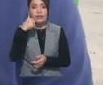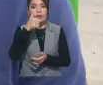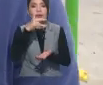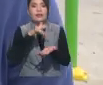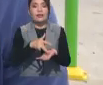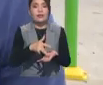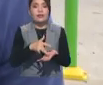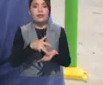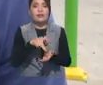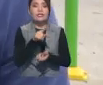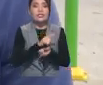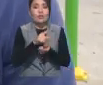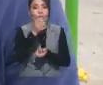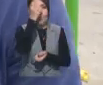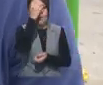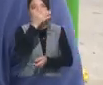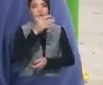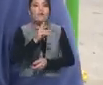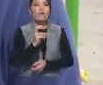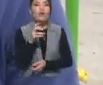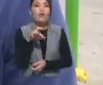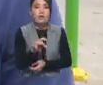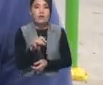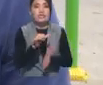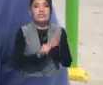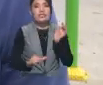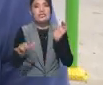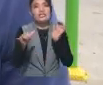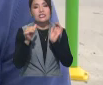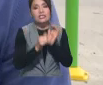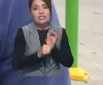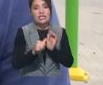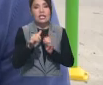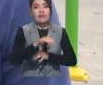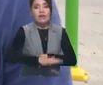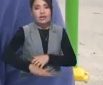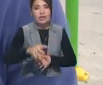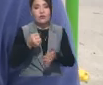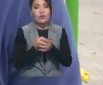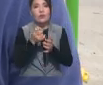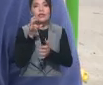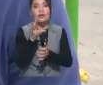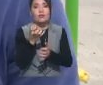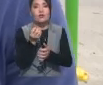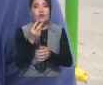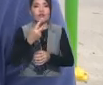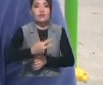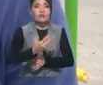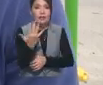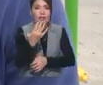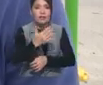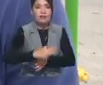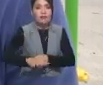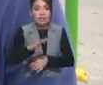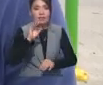В рамках проекта «Умный двор» в 66 дворах установлены камеры, и до ноября планируем установить еще в 25 дворах. Эти